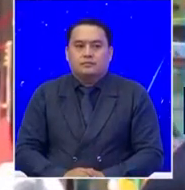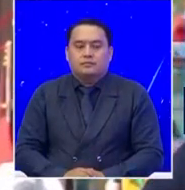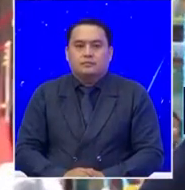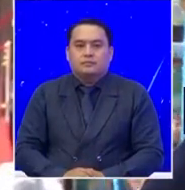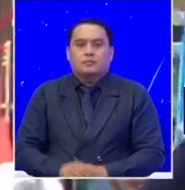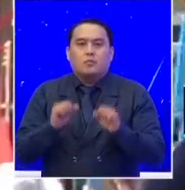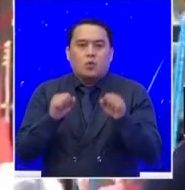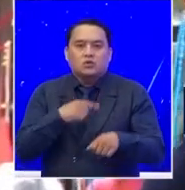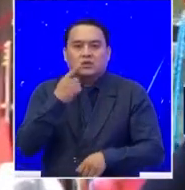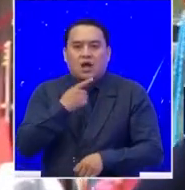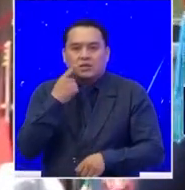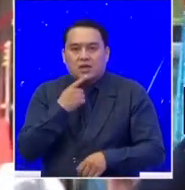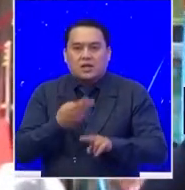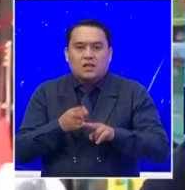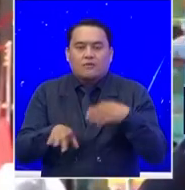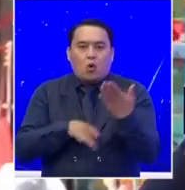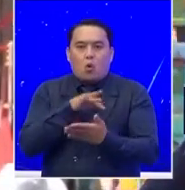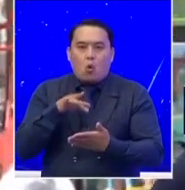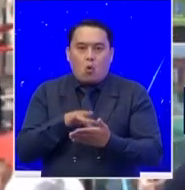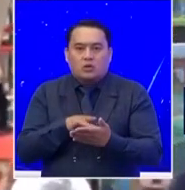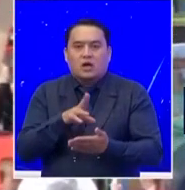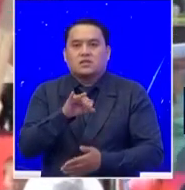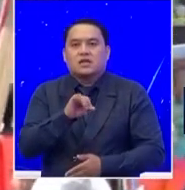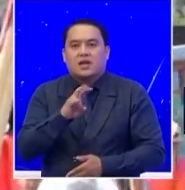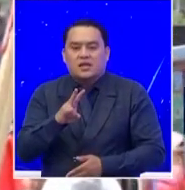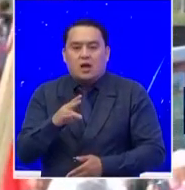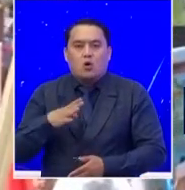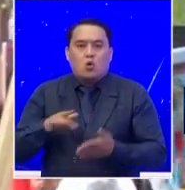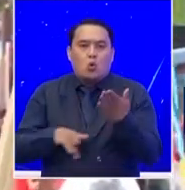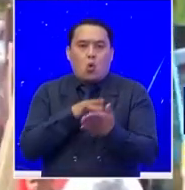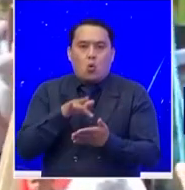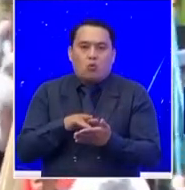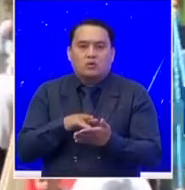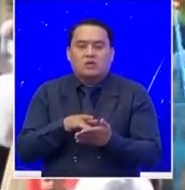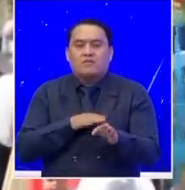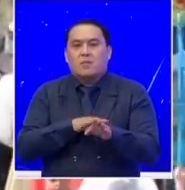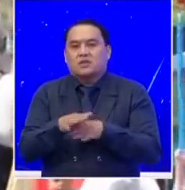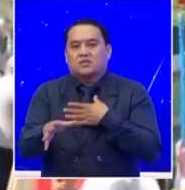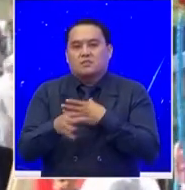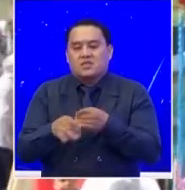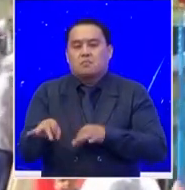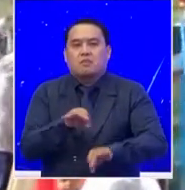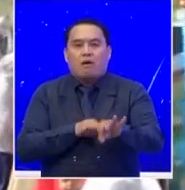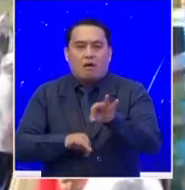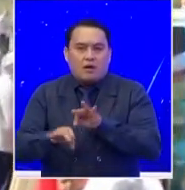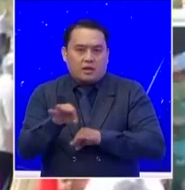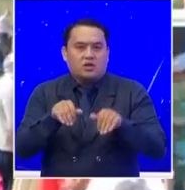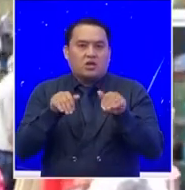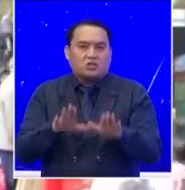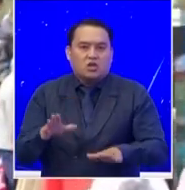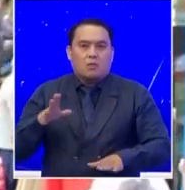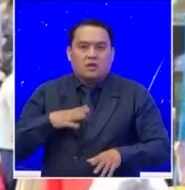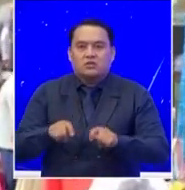Можно сказать, что это подарок для города Каскелен. С администрацией города у нас была идея реализовать совместный проект. Оптимальным решением